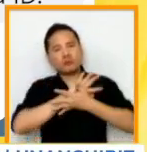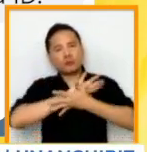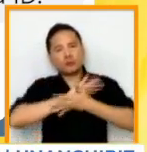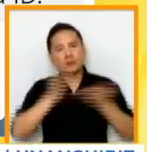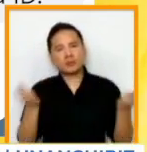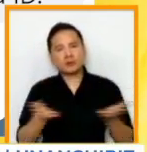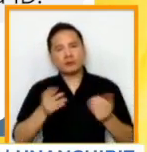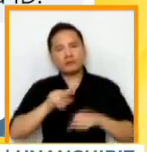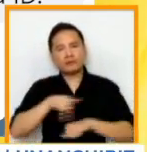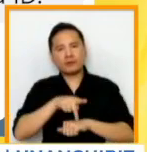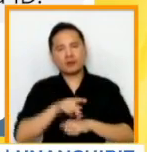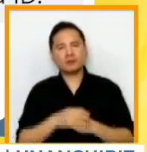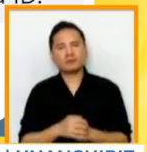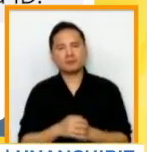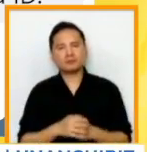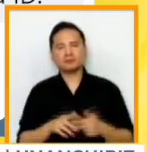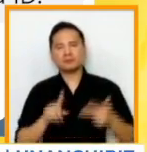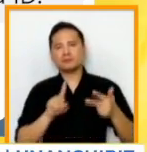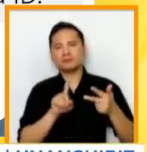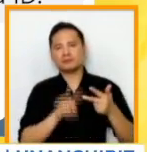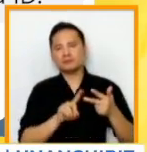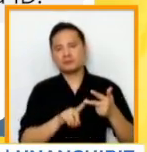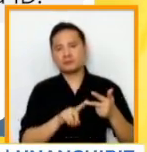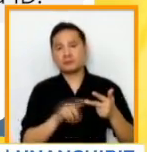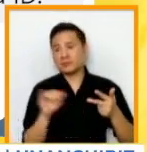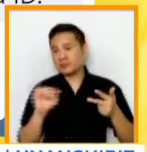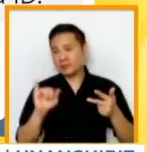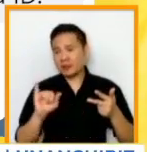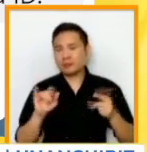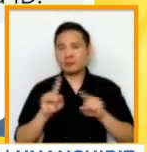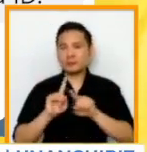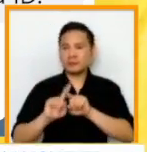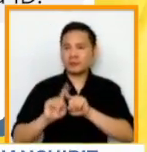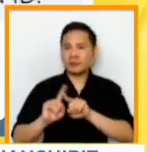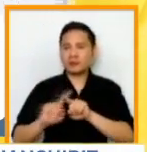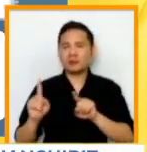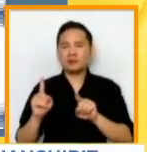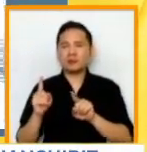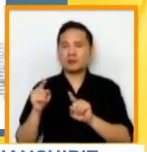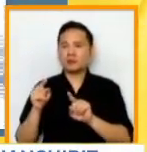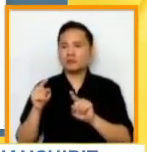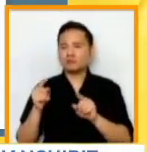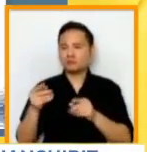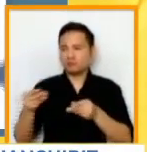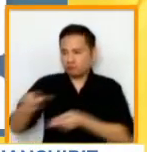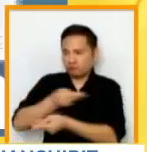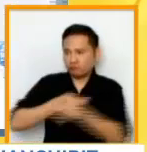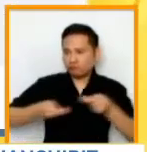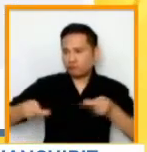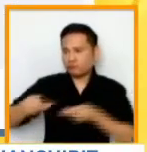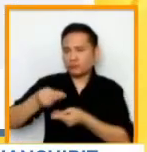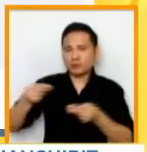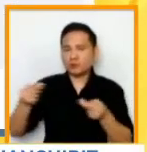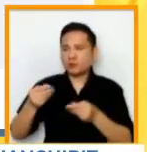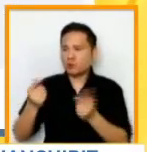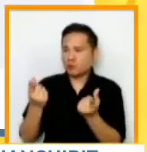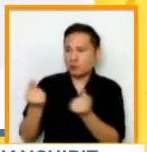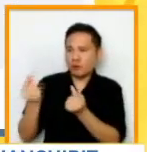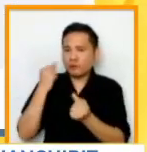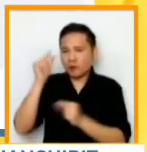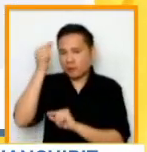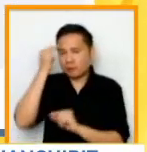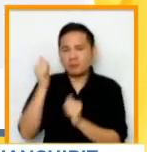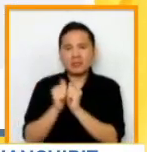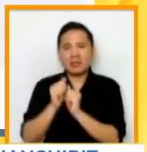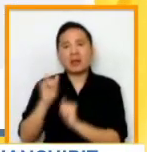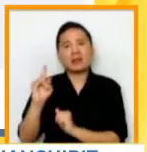Ngayon din kung paano pabibilisin ang mga transaksyon sa gobyerno gaya ng pagkuha ng mga valid ID. Si Sonla Espanyo naman gustong malaman kung